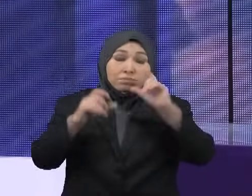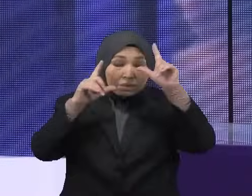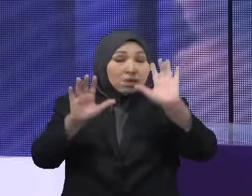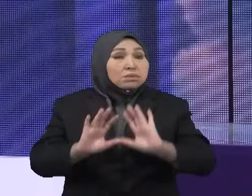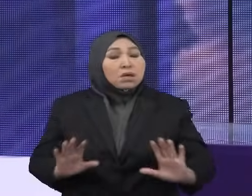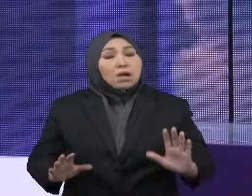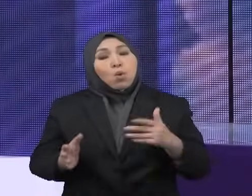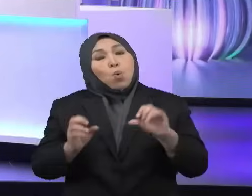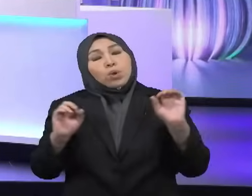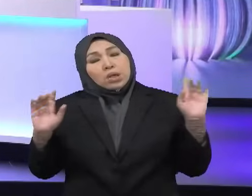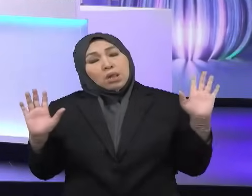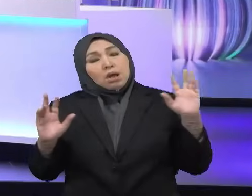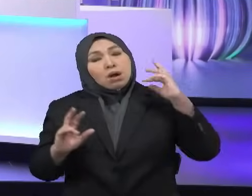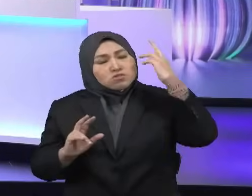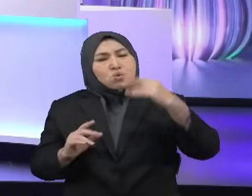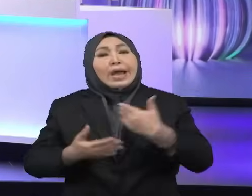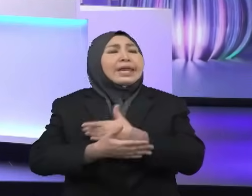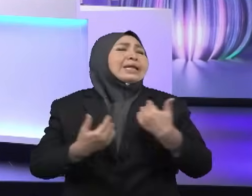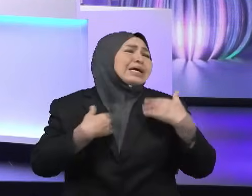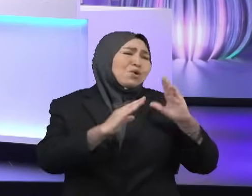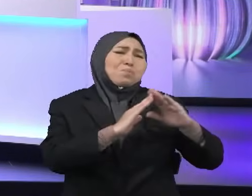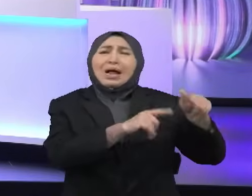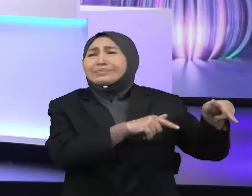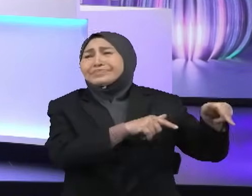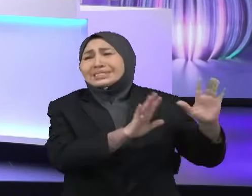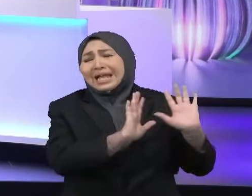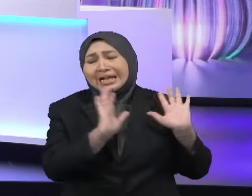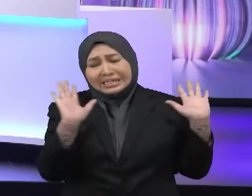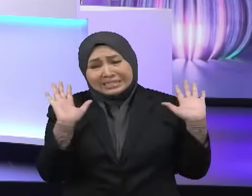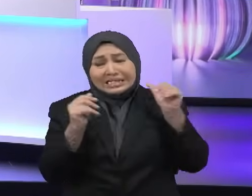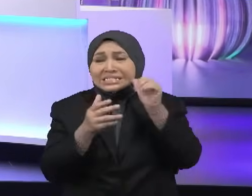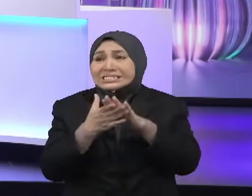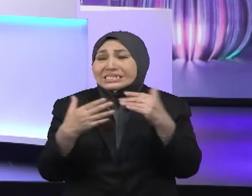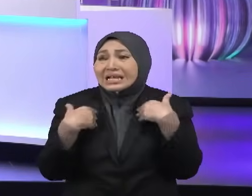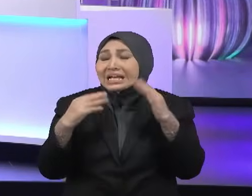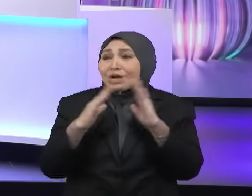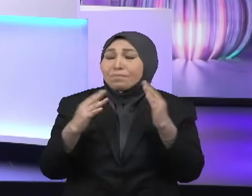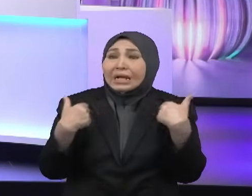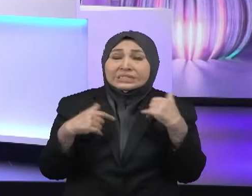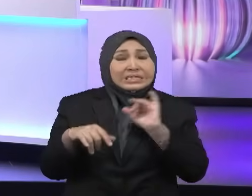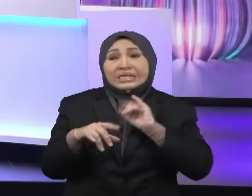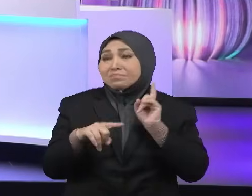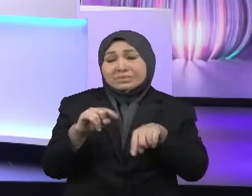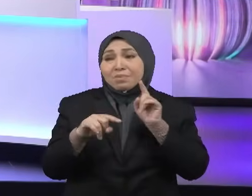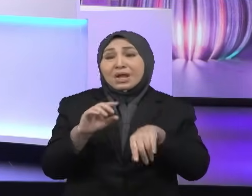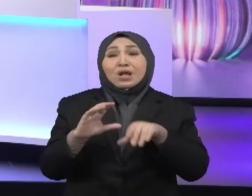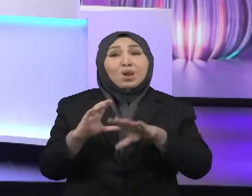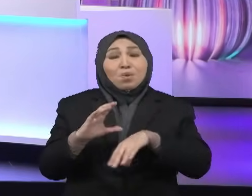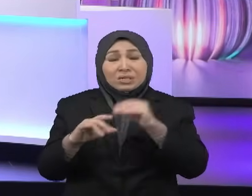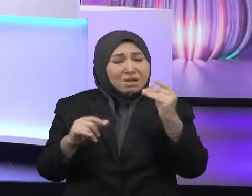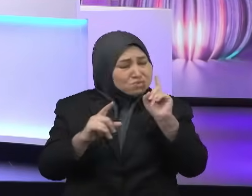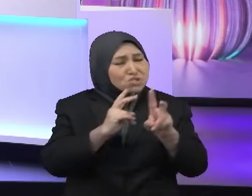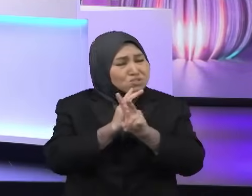Rasulullah, saya sebenarnya anak ada kat rumah. Kan? Isteri ada kat rumah, saya tak bolehlah keluar. Kan? Saya kena duduk je, kena